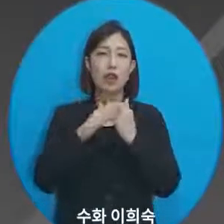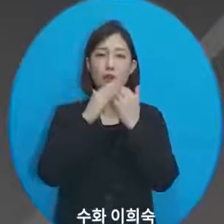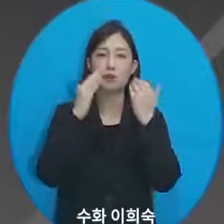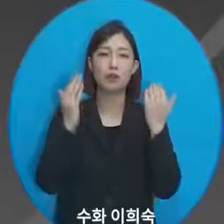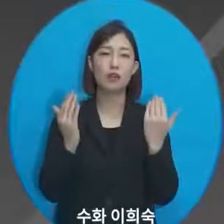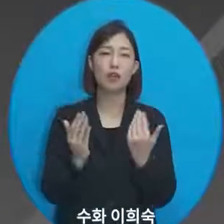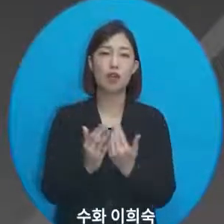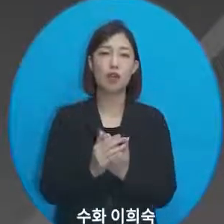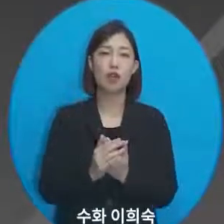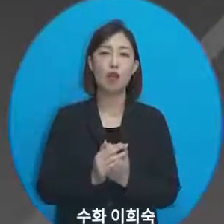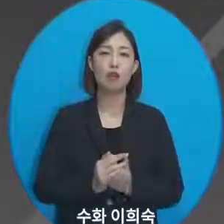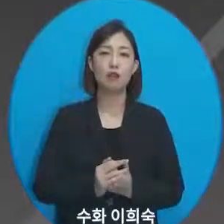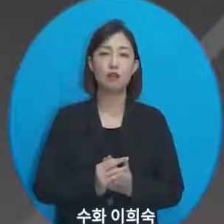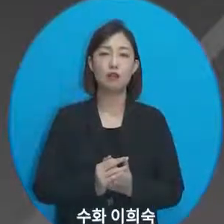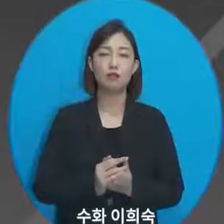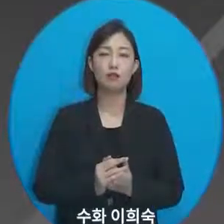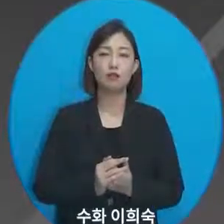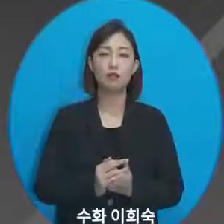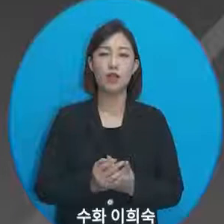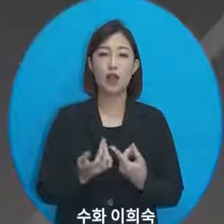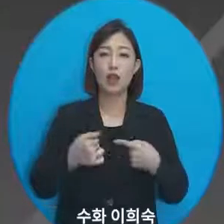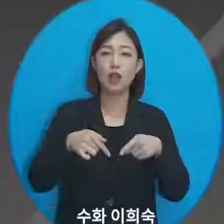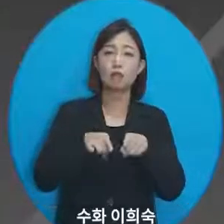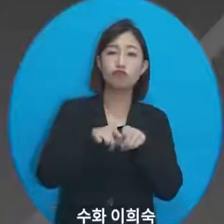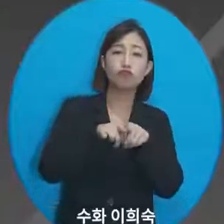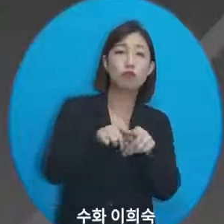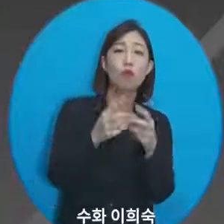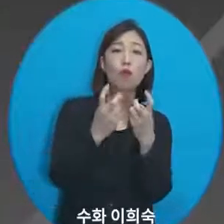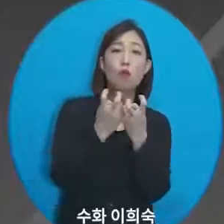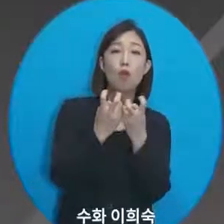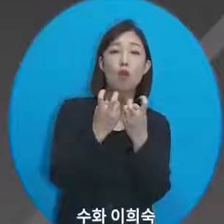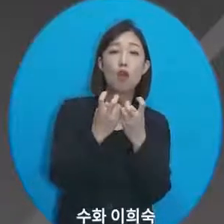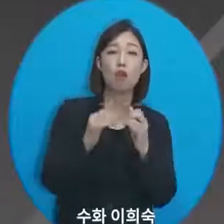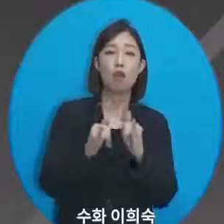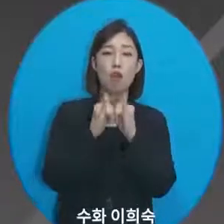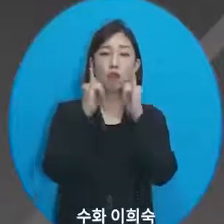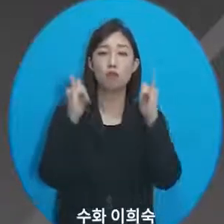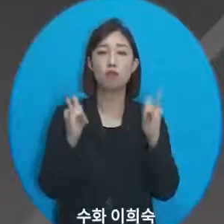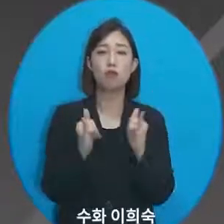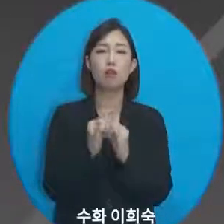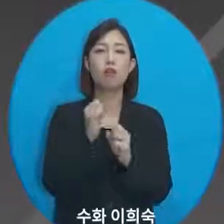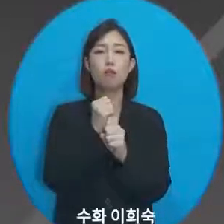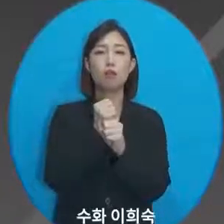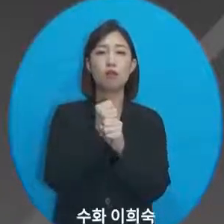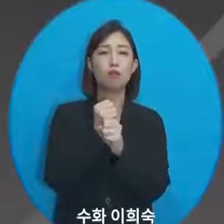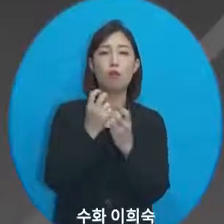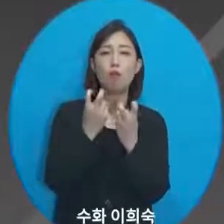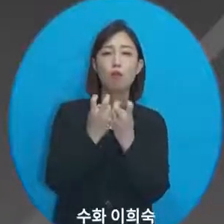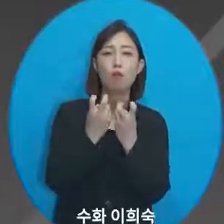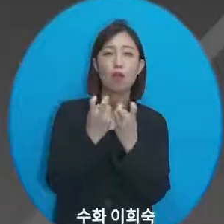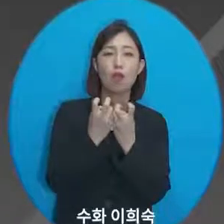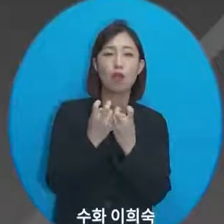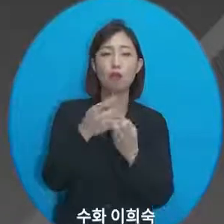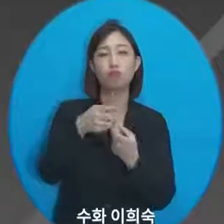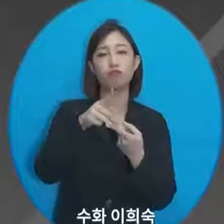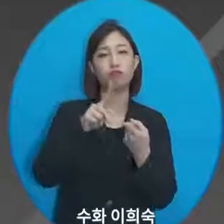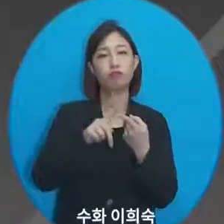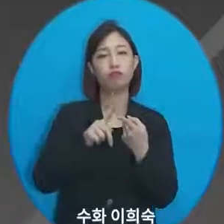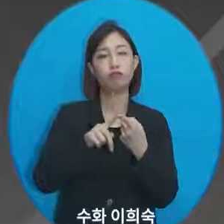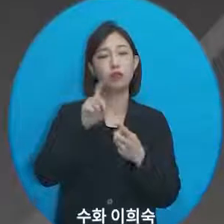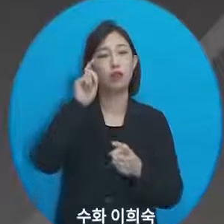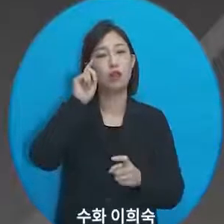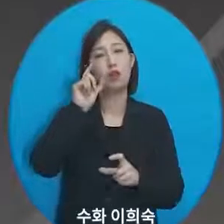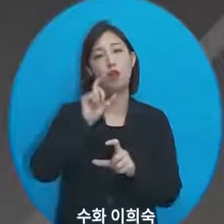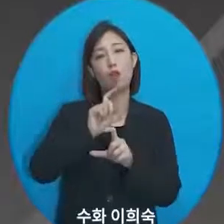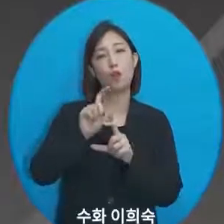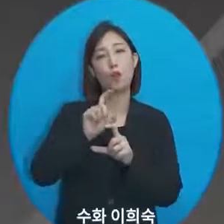어떻게 하면 다 포용해서 함께 이 사회를 살아갈 수 있는 환경으로 만들어낼 것이냐라는